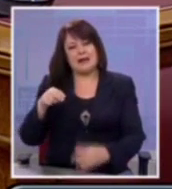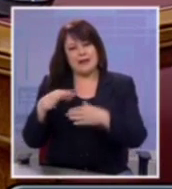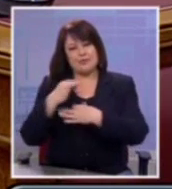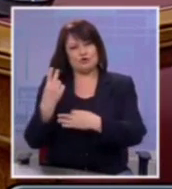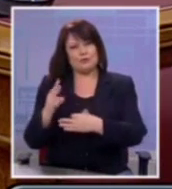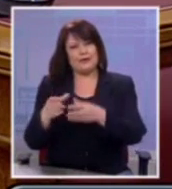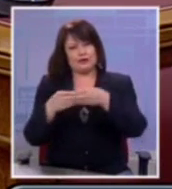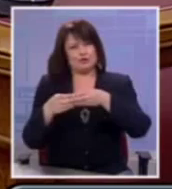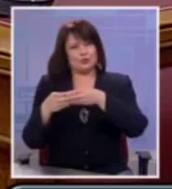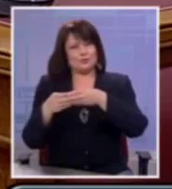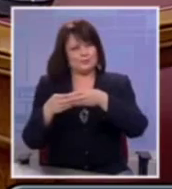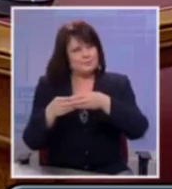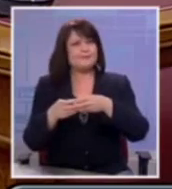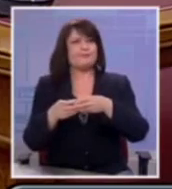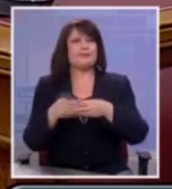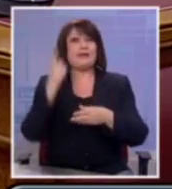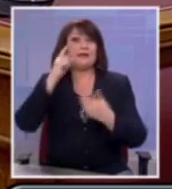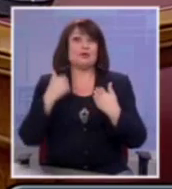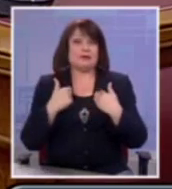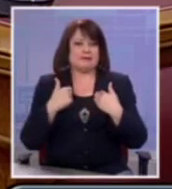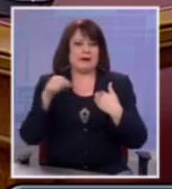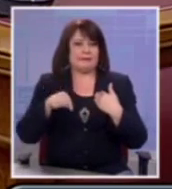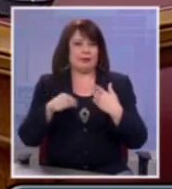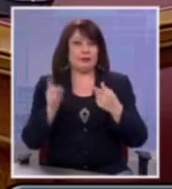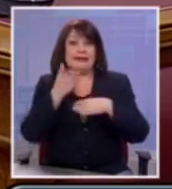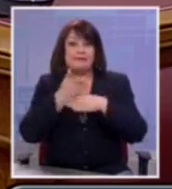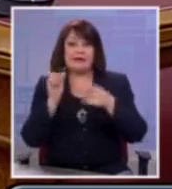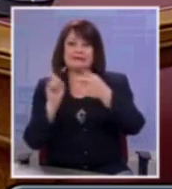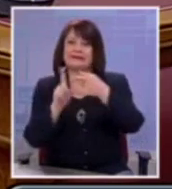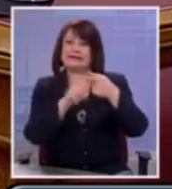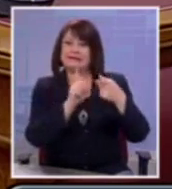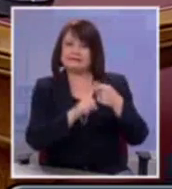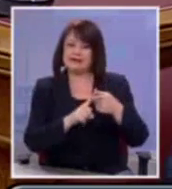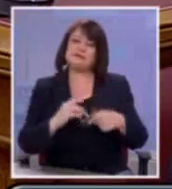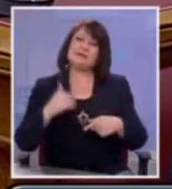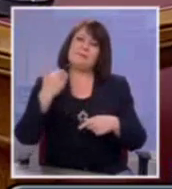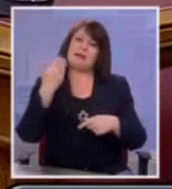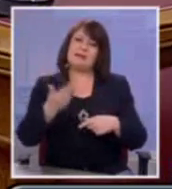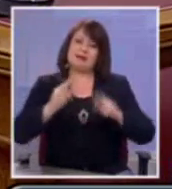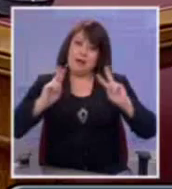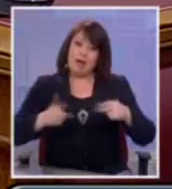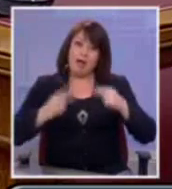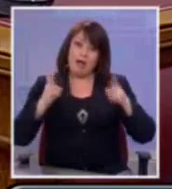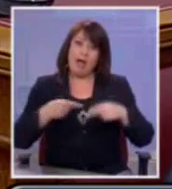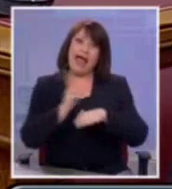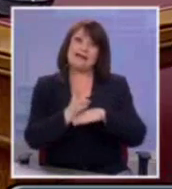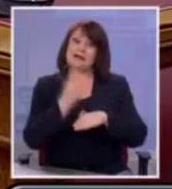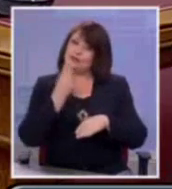και πράγμα το οποίο ούτε εγώ ήξερα. Αυτό αποκαλύπτεται στο έγγραφο